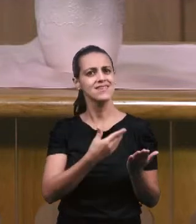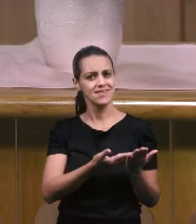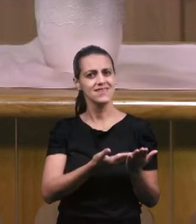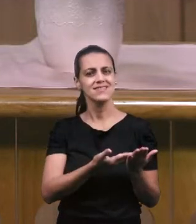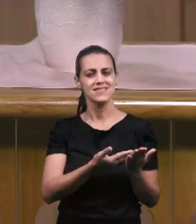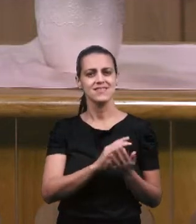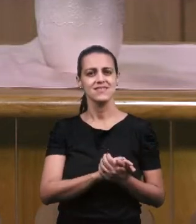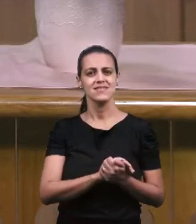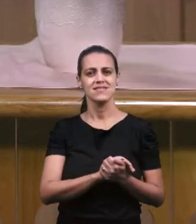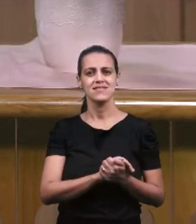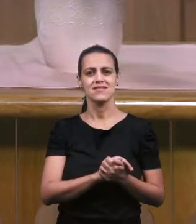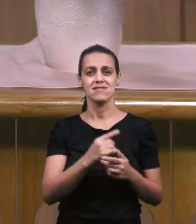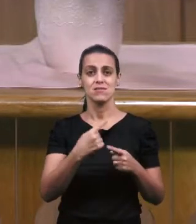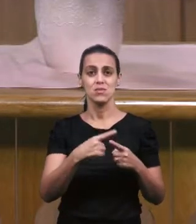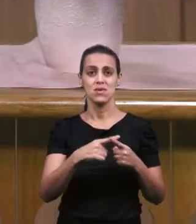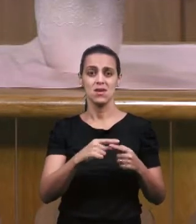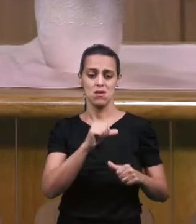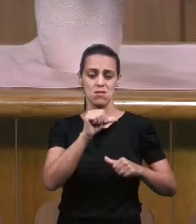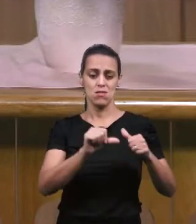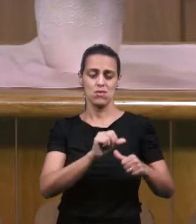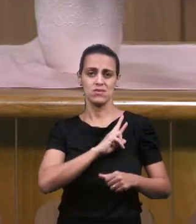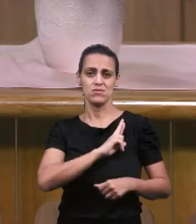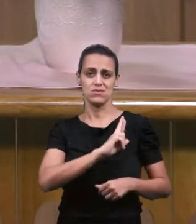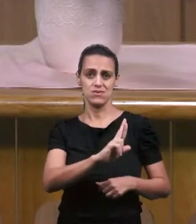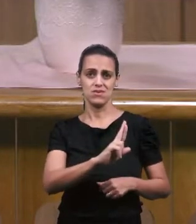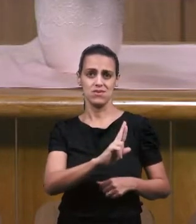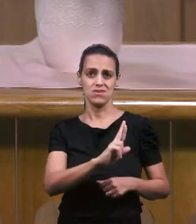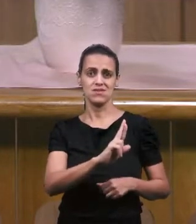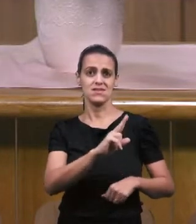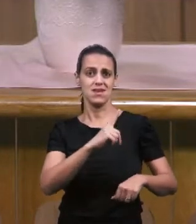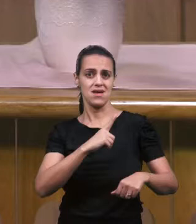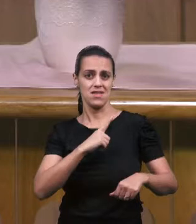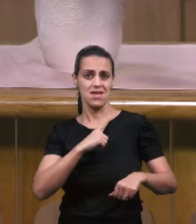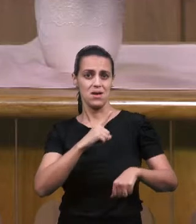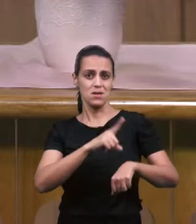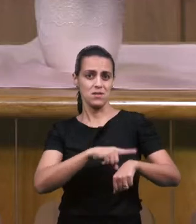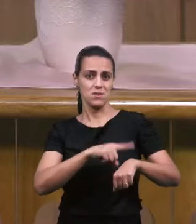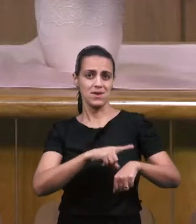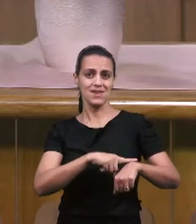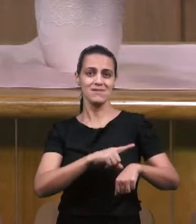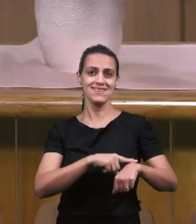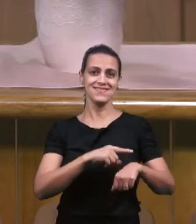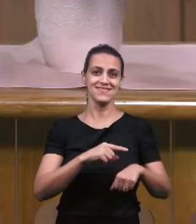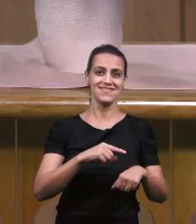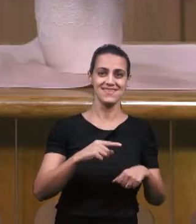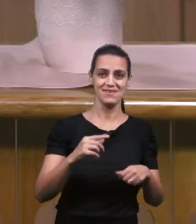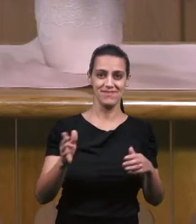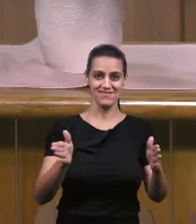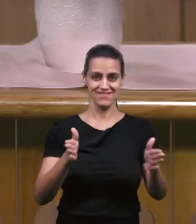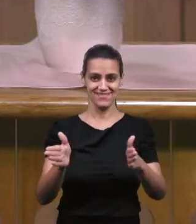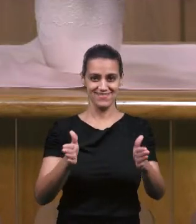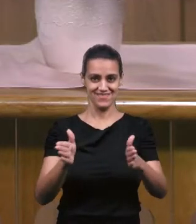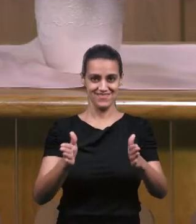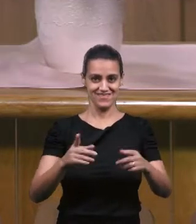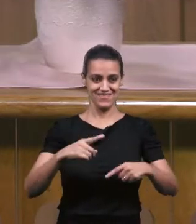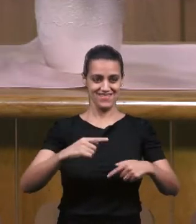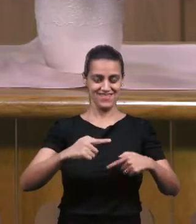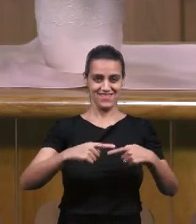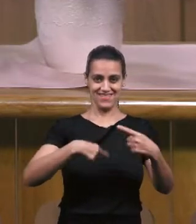réforme religieuse, nous parlons de la période de la Renaissance. Il y avait une période